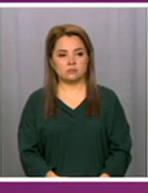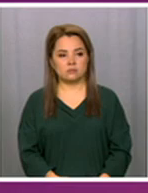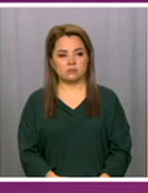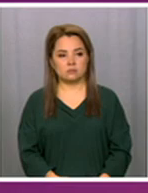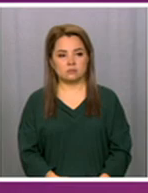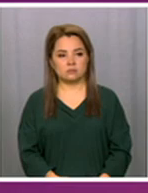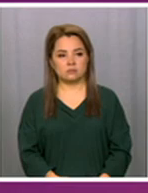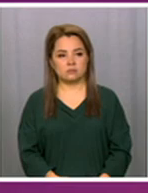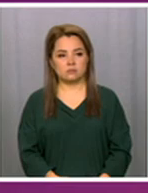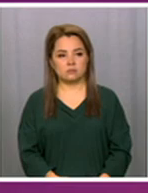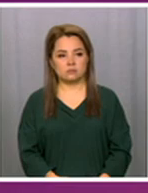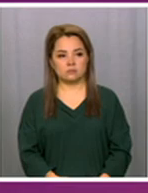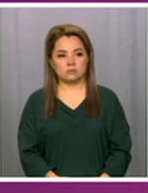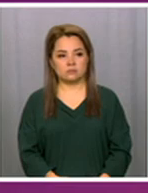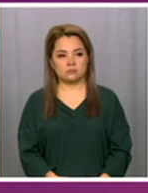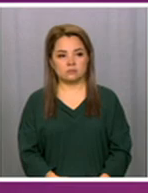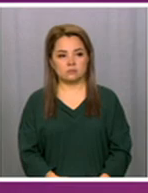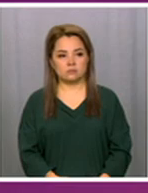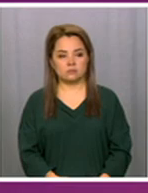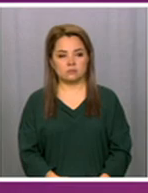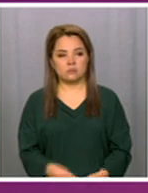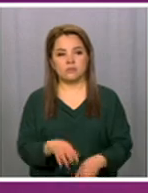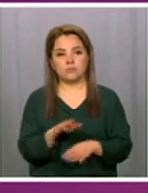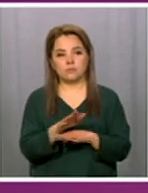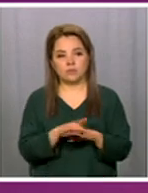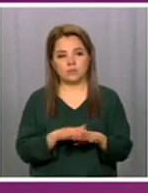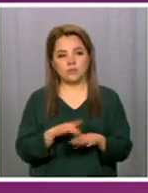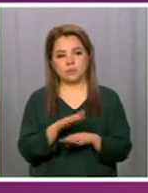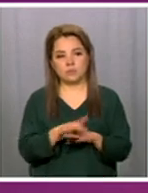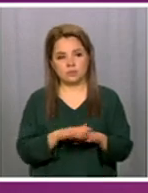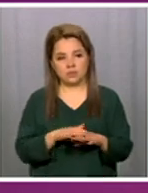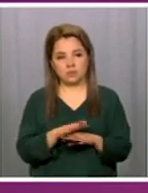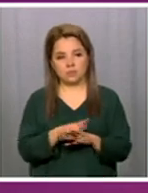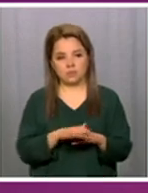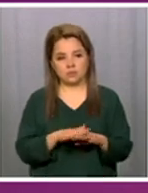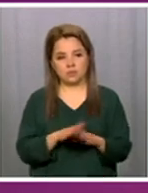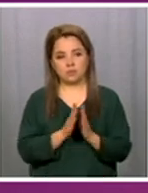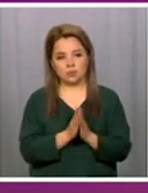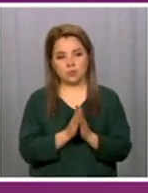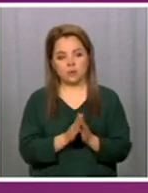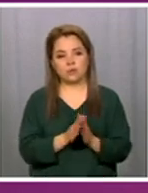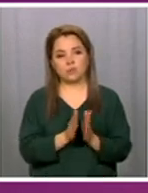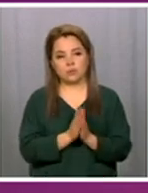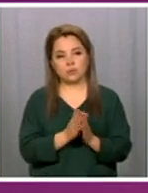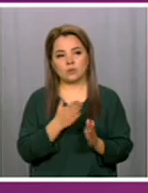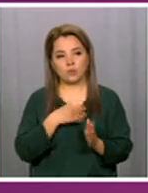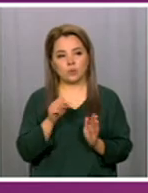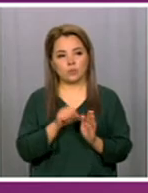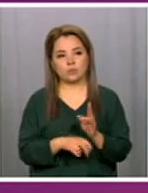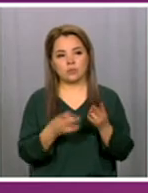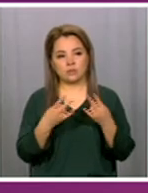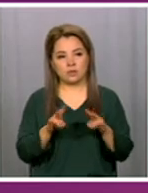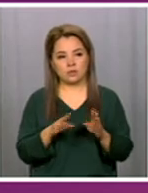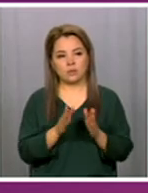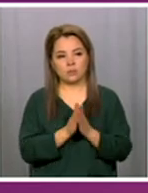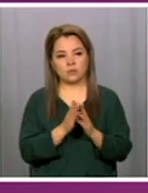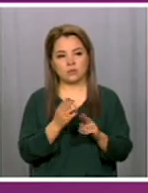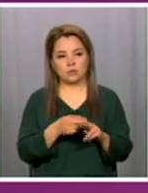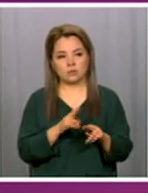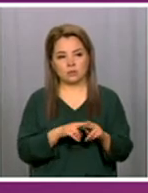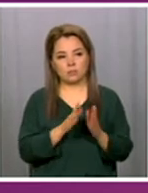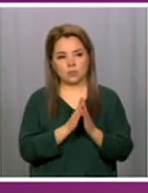Заряжай! Кишин-шмин, товарищ комбат! Окей! Прошу, не убивайте меня! Товарищ комбат!